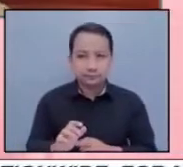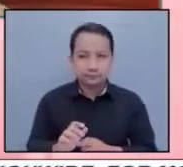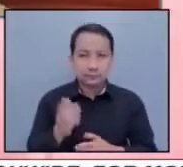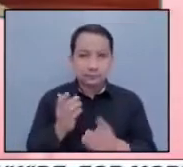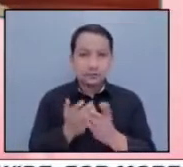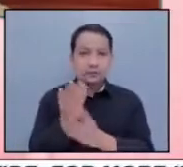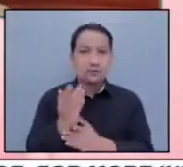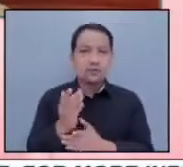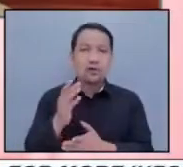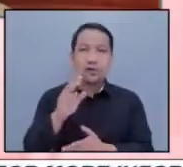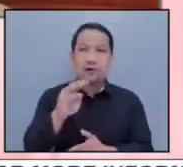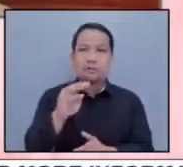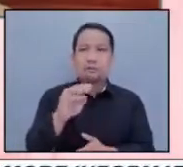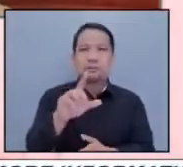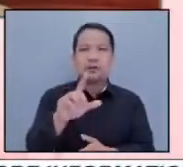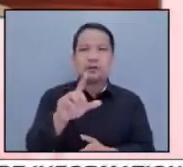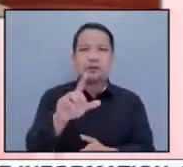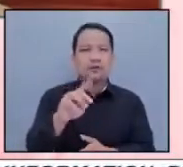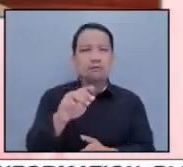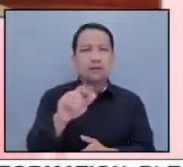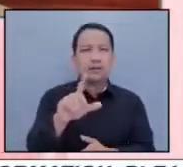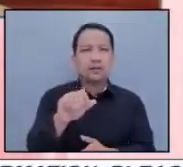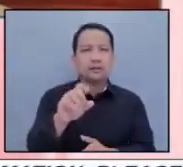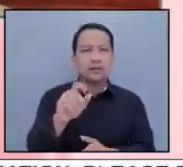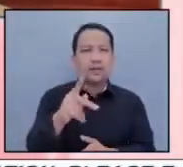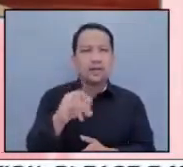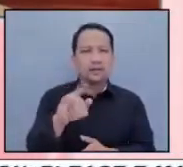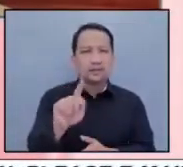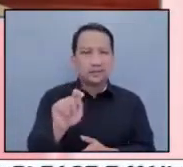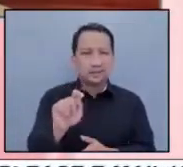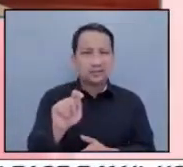or yung sa OWA Medical Assistance po natin.